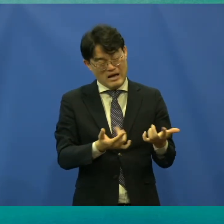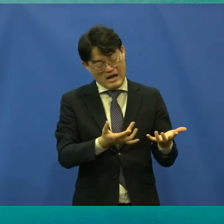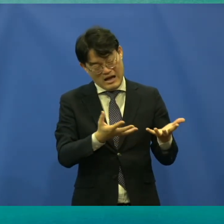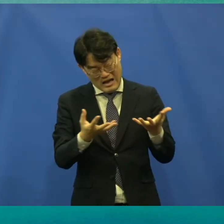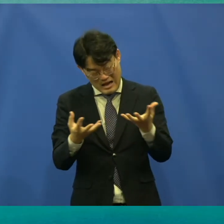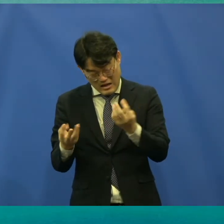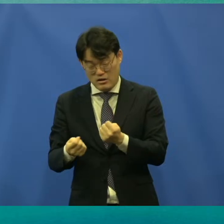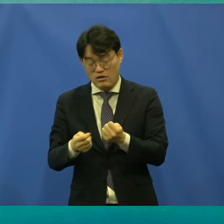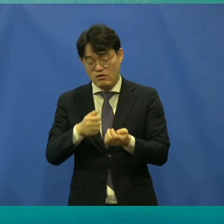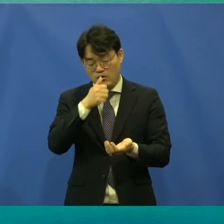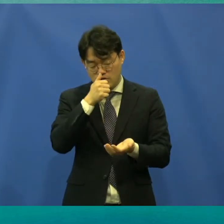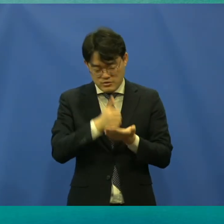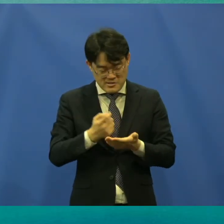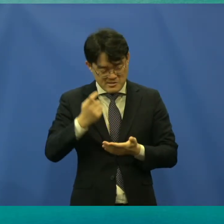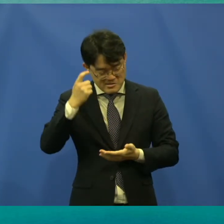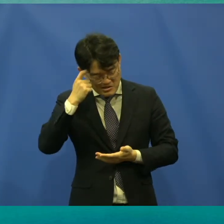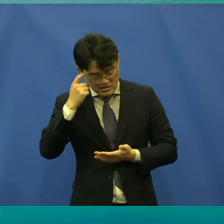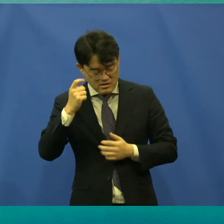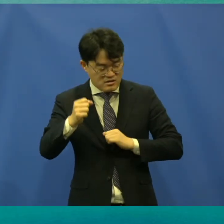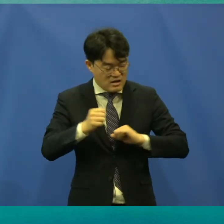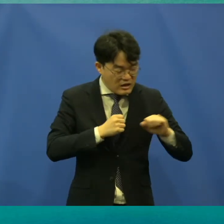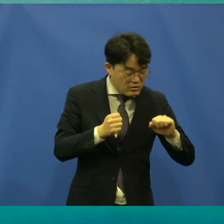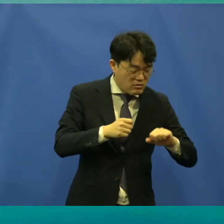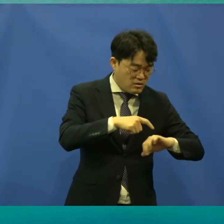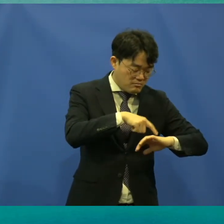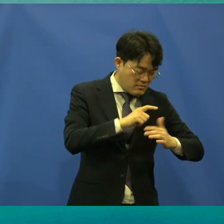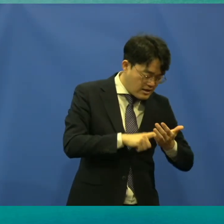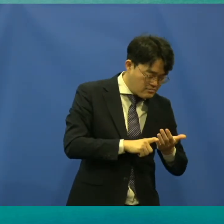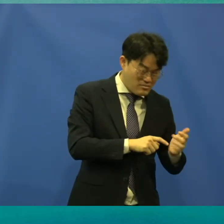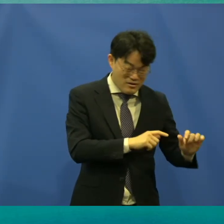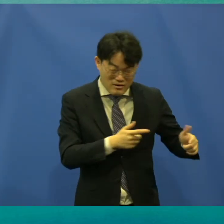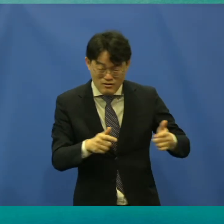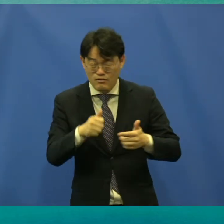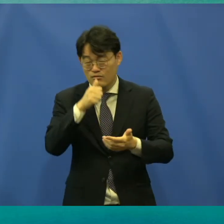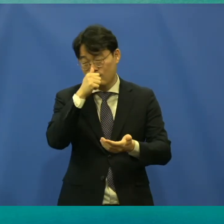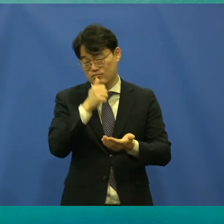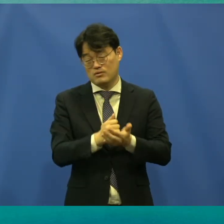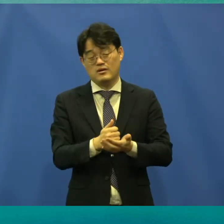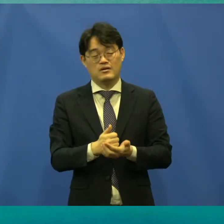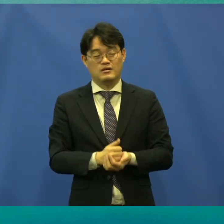죄를 짓지 않고 사는 날이 별로 없습니다. 우리가